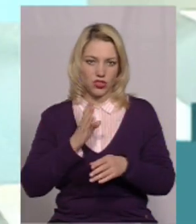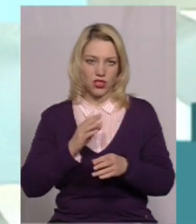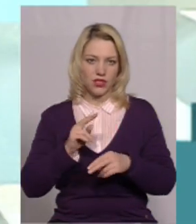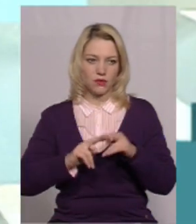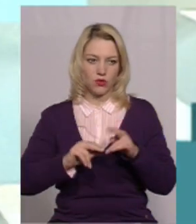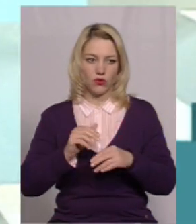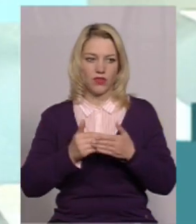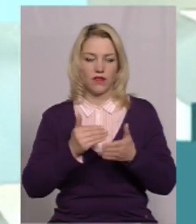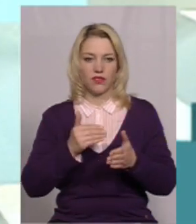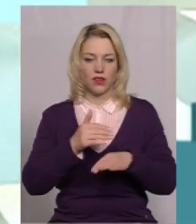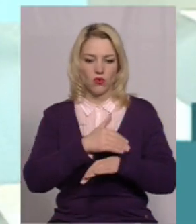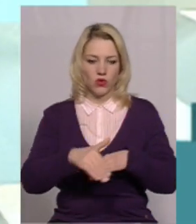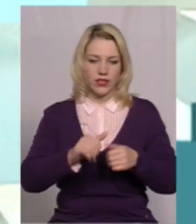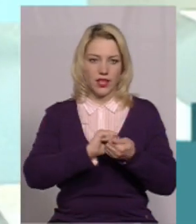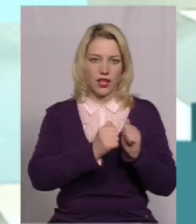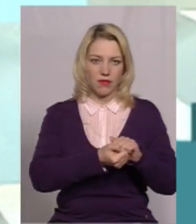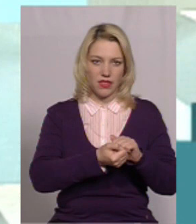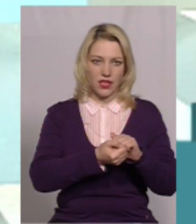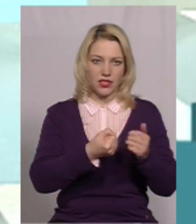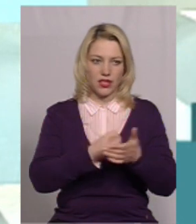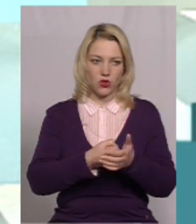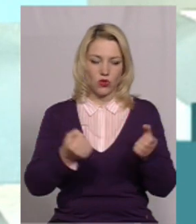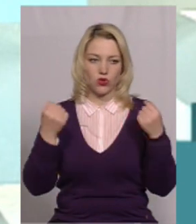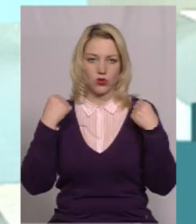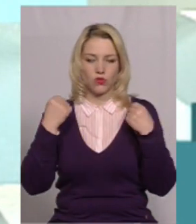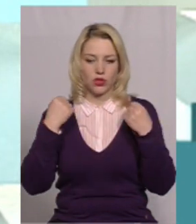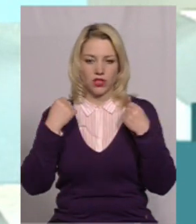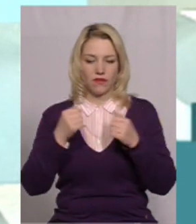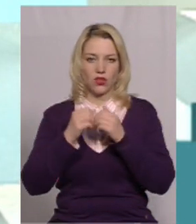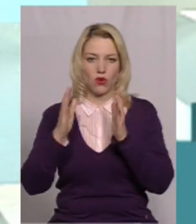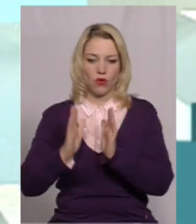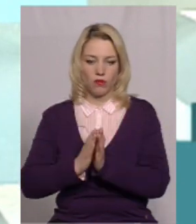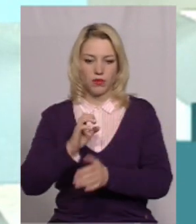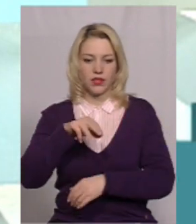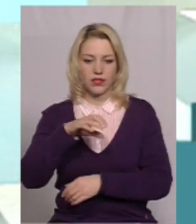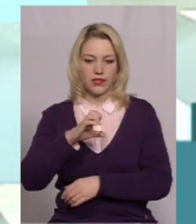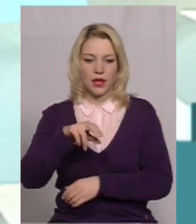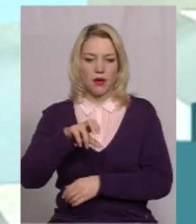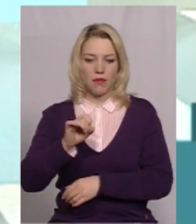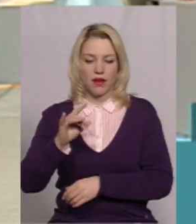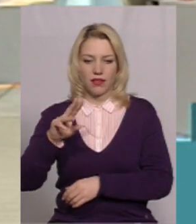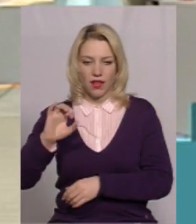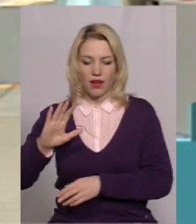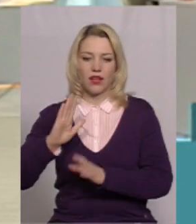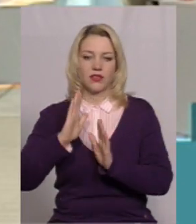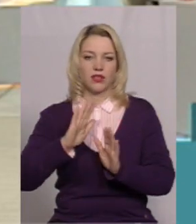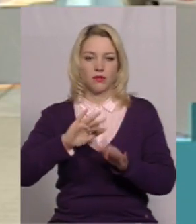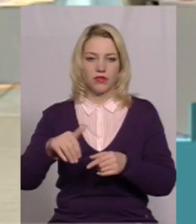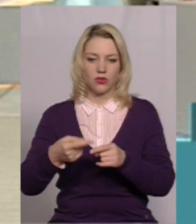від вулиці Кам'янецької до спортивного комплексу «Спартак». І вже після того ми тільки закінчили її в